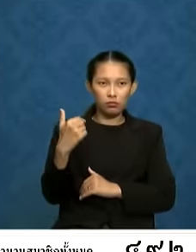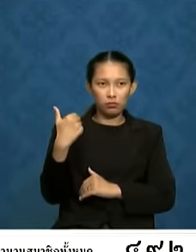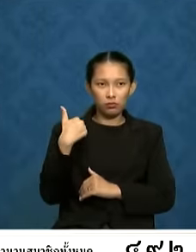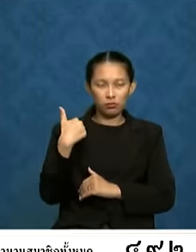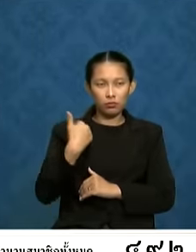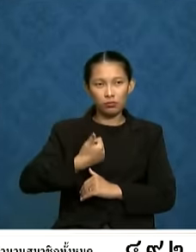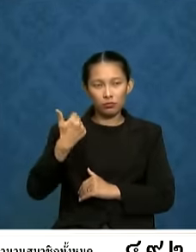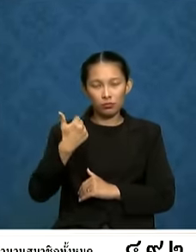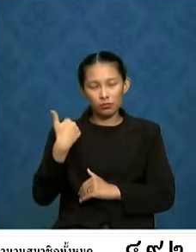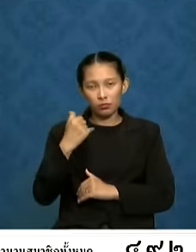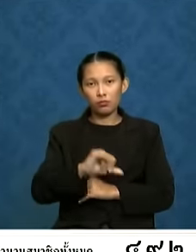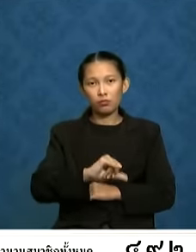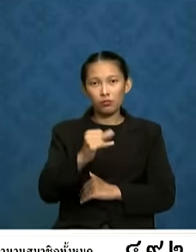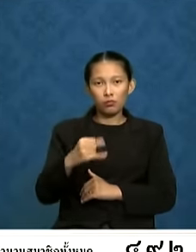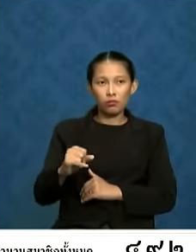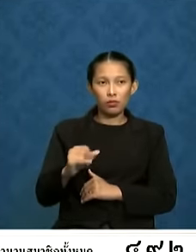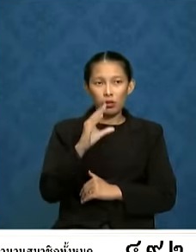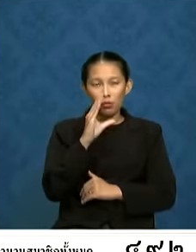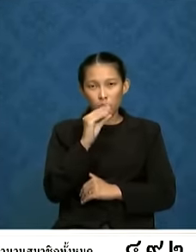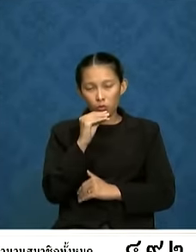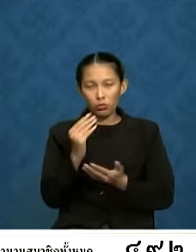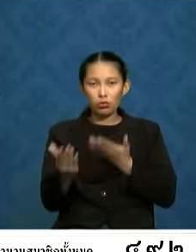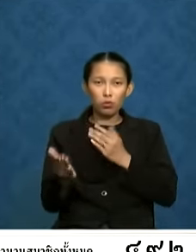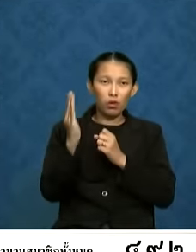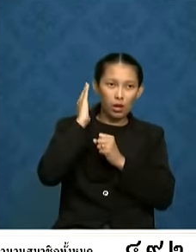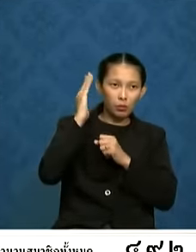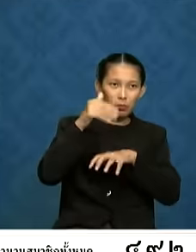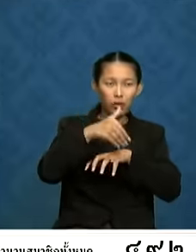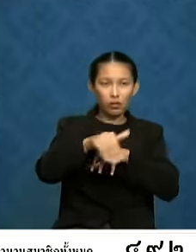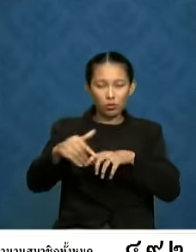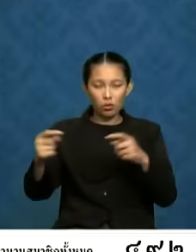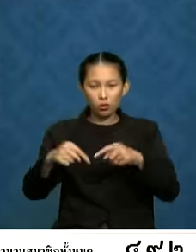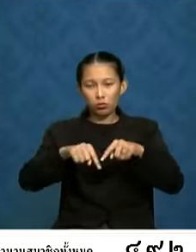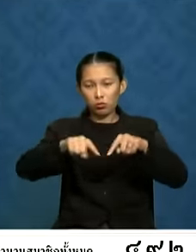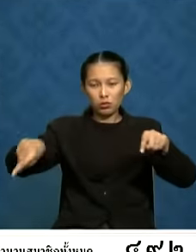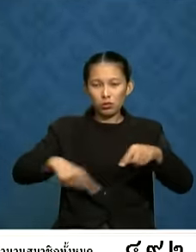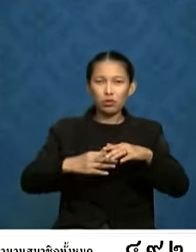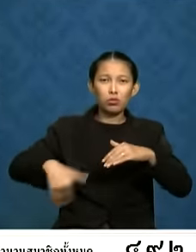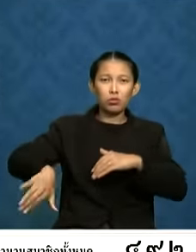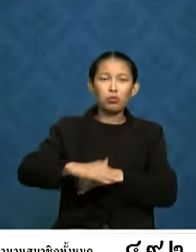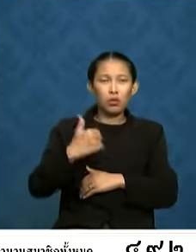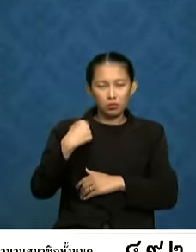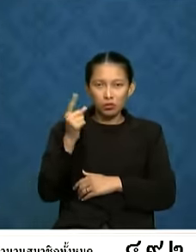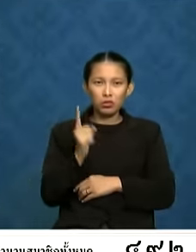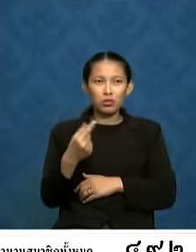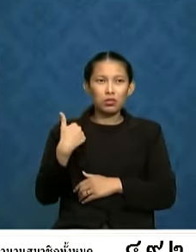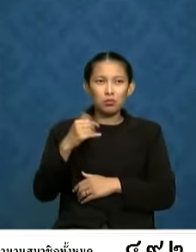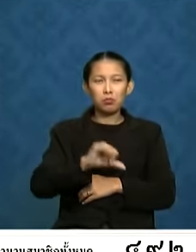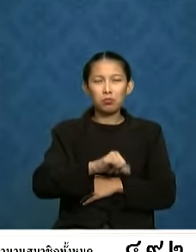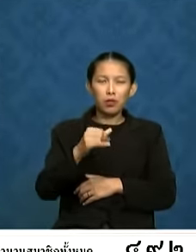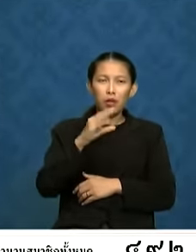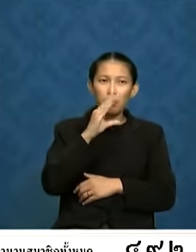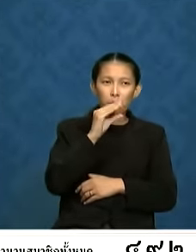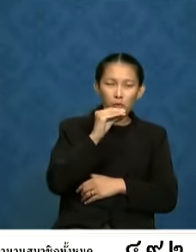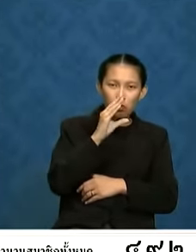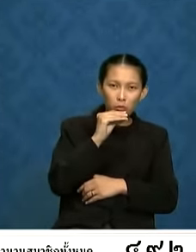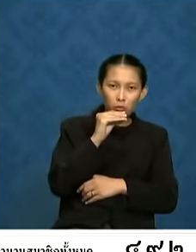กรณีที่บางครั้งเนี่ยการพูดหรือการอภิปรายข้างนอกต่อพื้นที่สาธารณะเนี่ยมันมีจริงๆฮะที่มันอาจจะมีการพูดใน